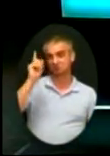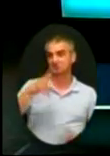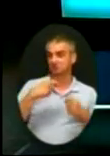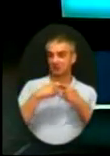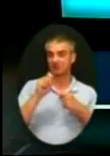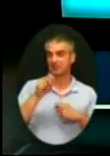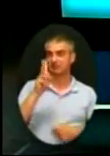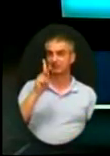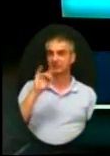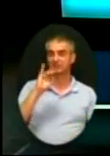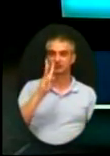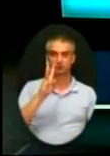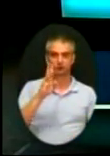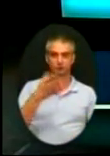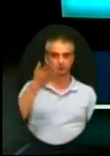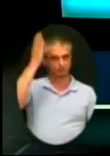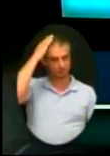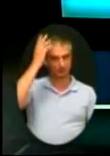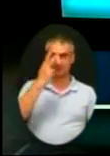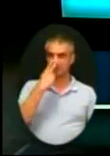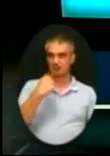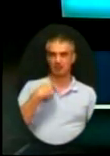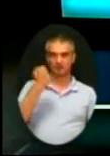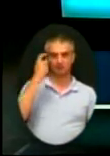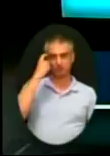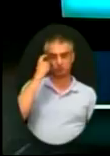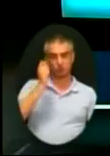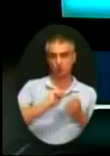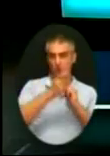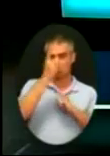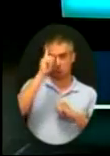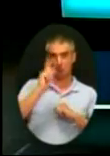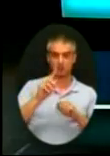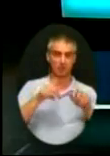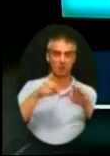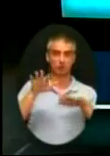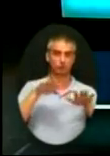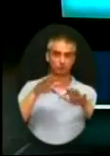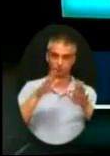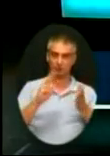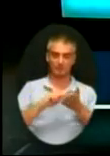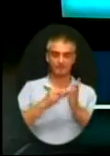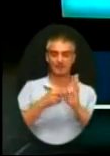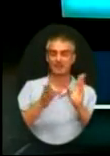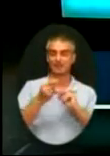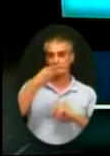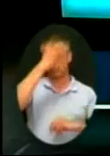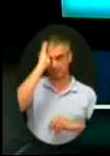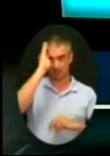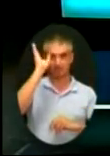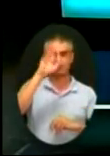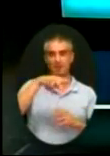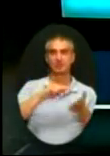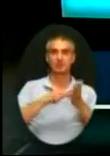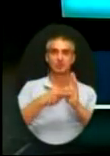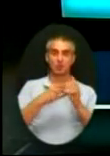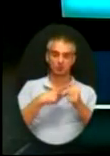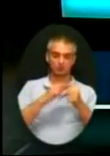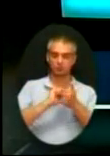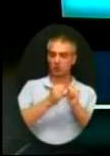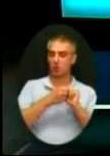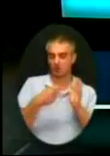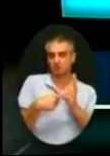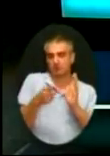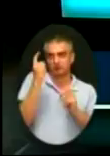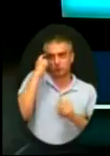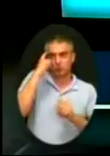כנסת קיש, בנט נראה לי קצת מודאג, או כי הוא לא יודע שראש הממשלה מתכנן יחד עם טראמפ ועם קושנר את התוכנית, או